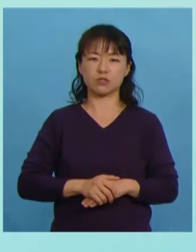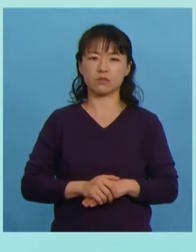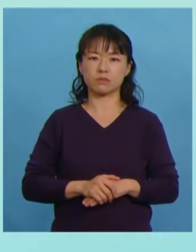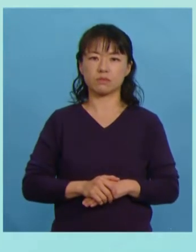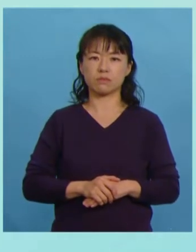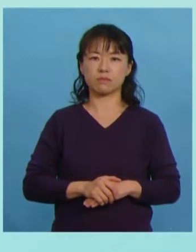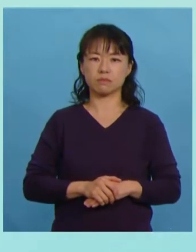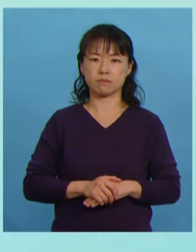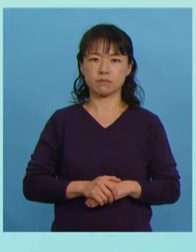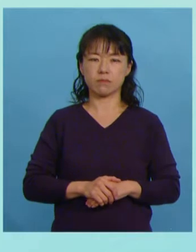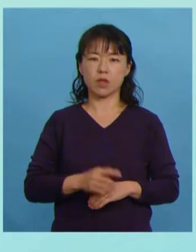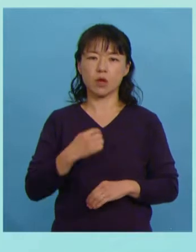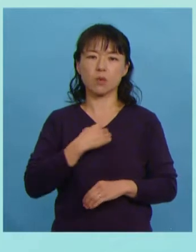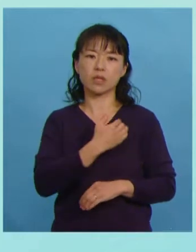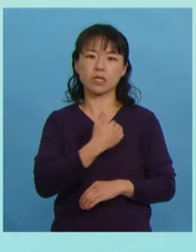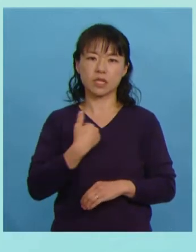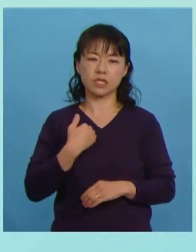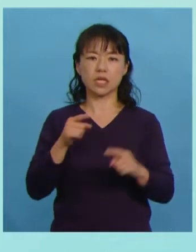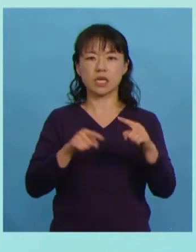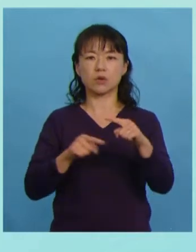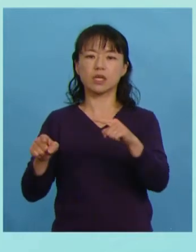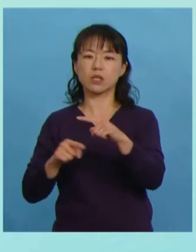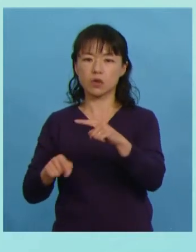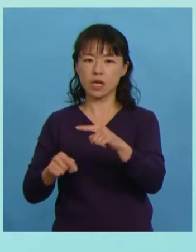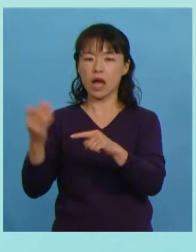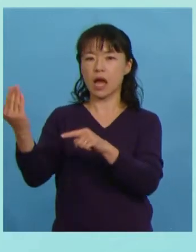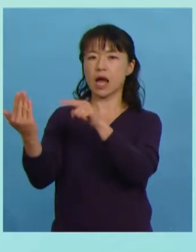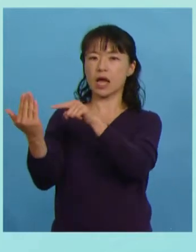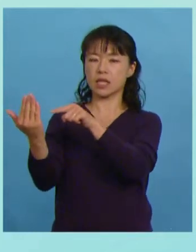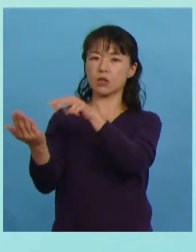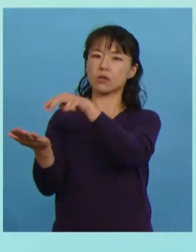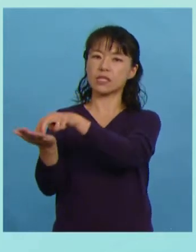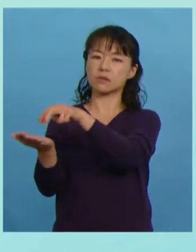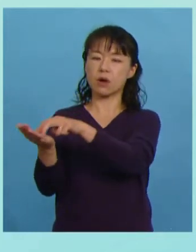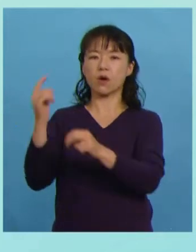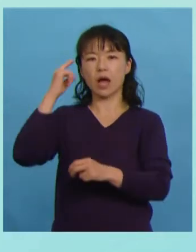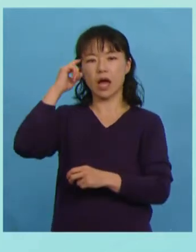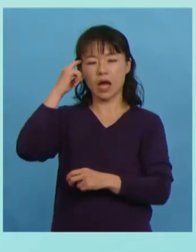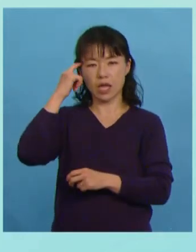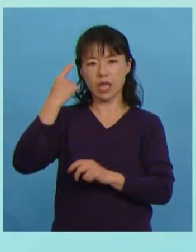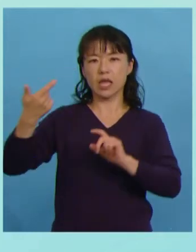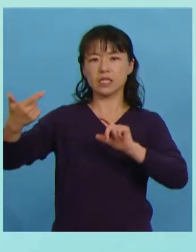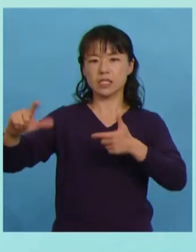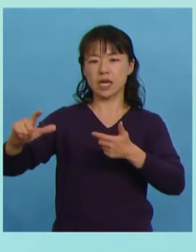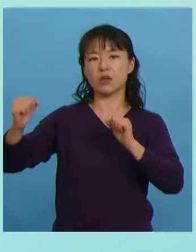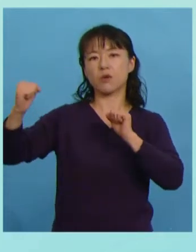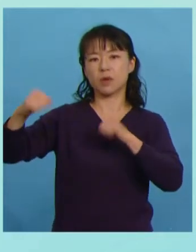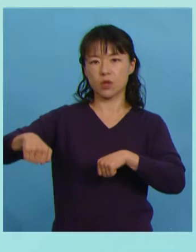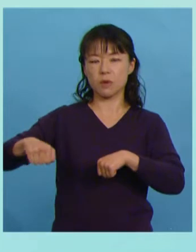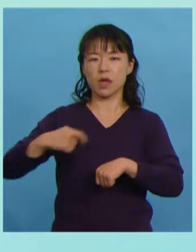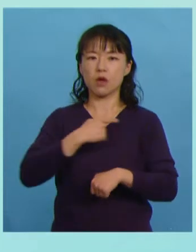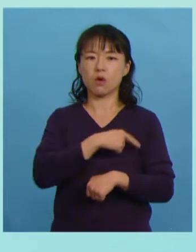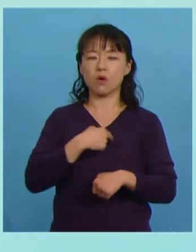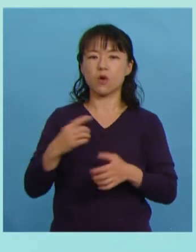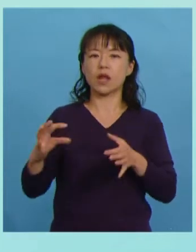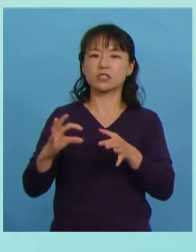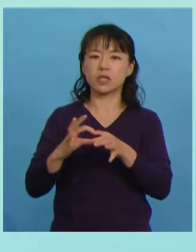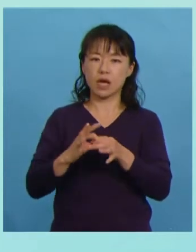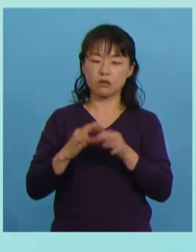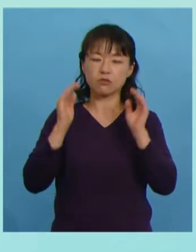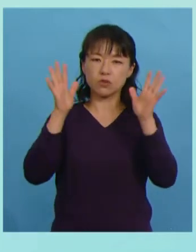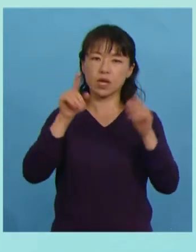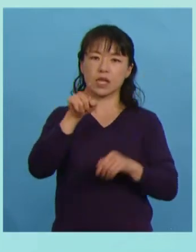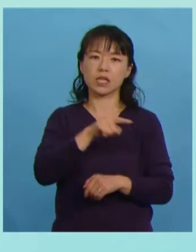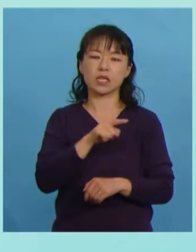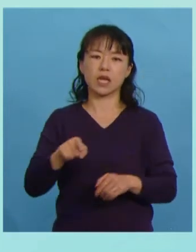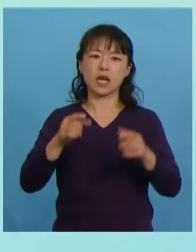。私たち一人一人が相手の立場を考えることで互いの違いを認め合って心がつながる豊かな人間関係を築い